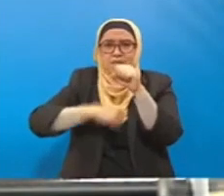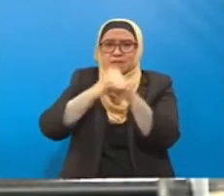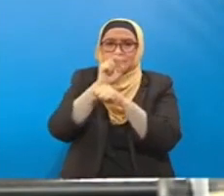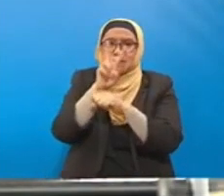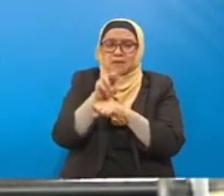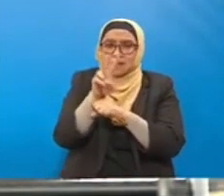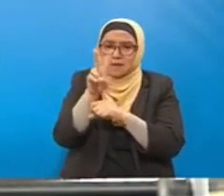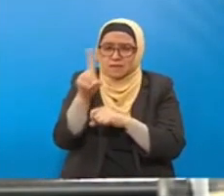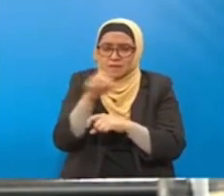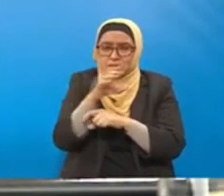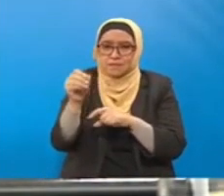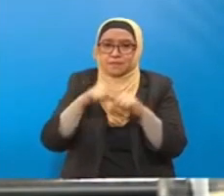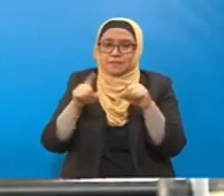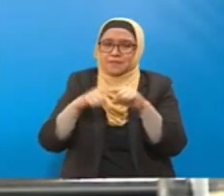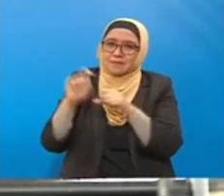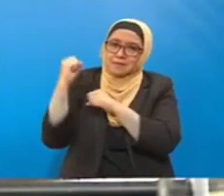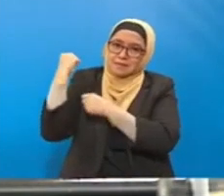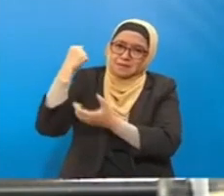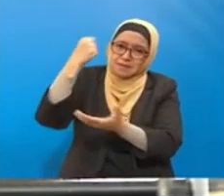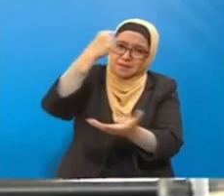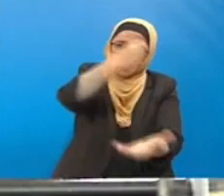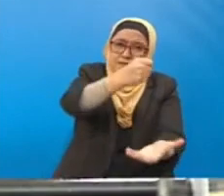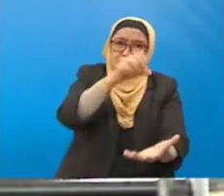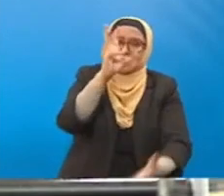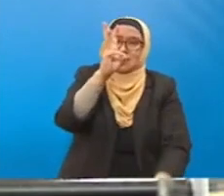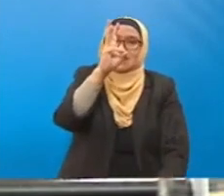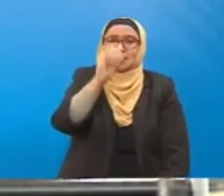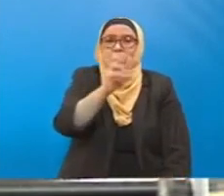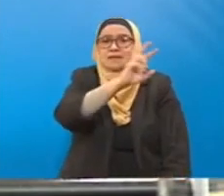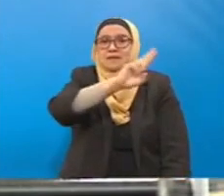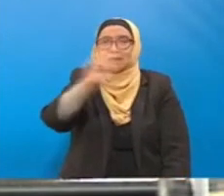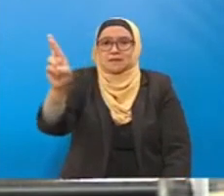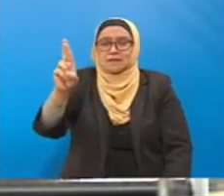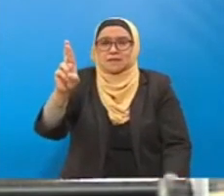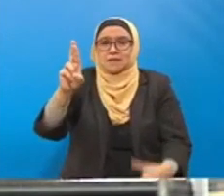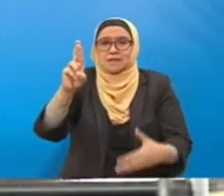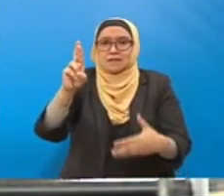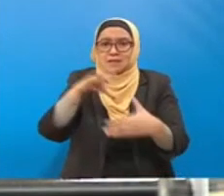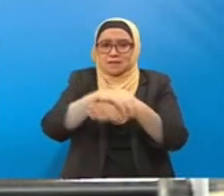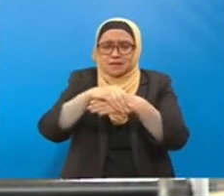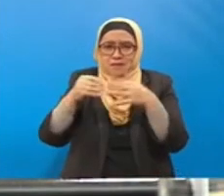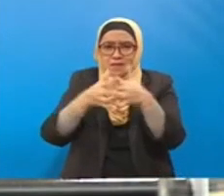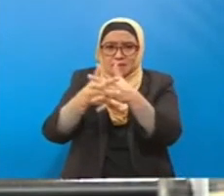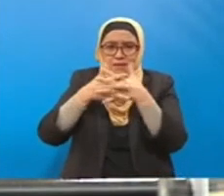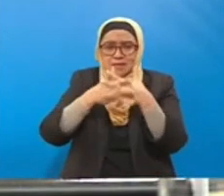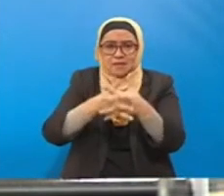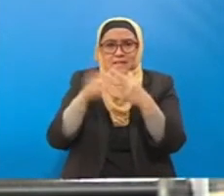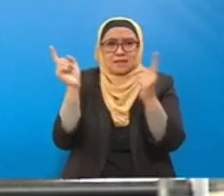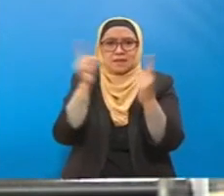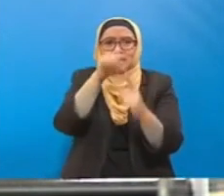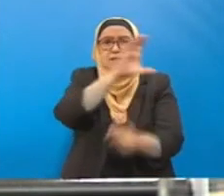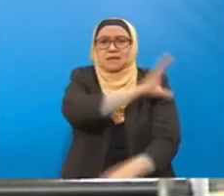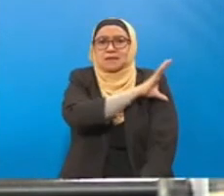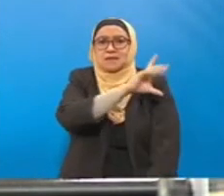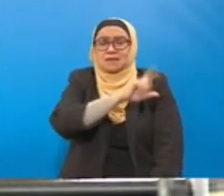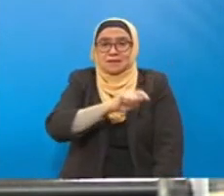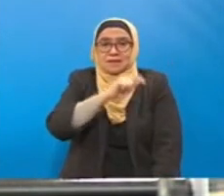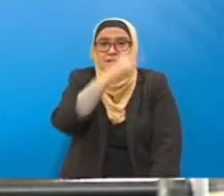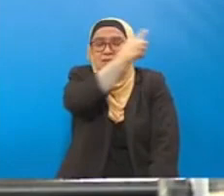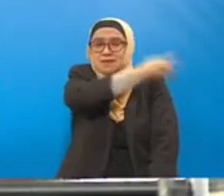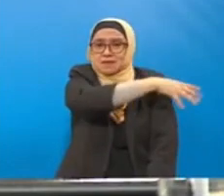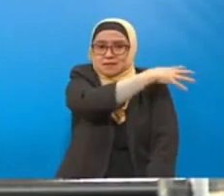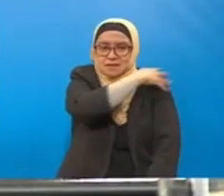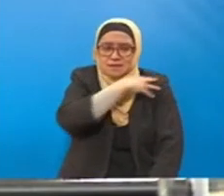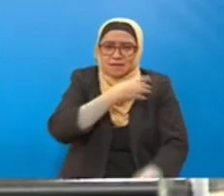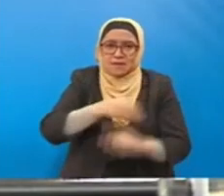berjumlah Rp60.000 oleh mereka kepada persatuan bulan sabit merah Palestine pada bulan Juni 21